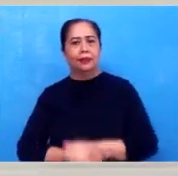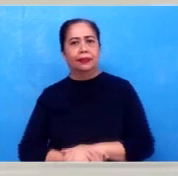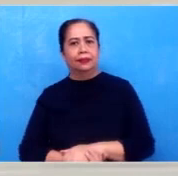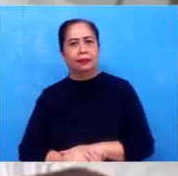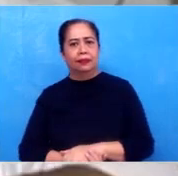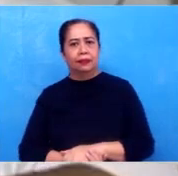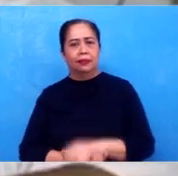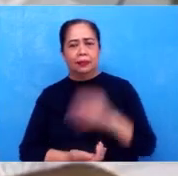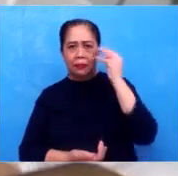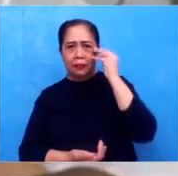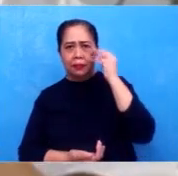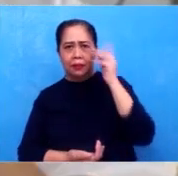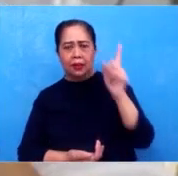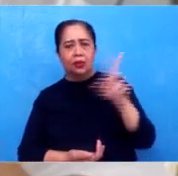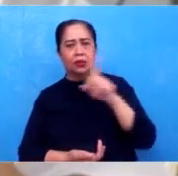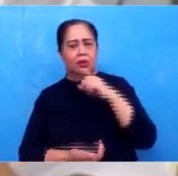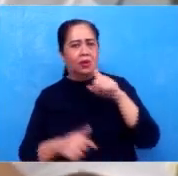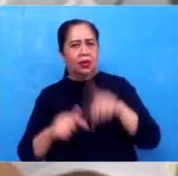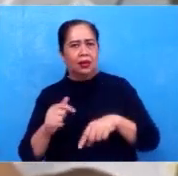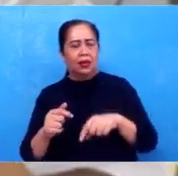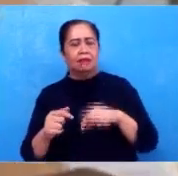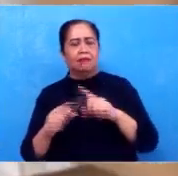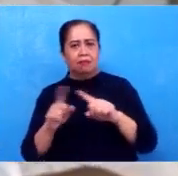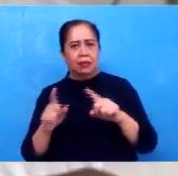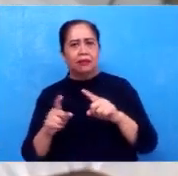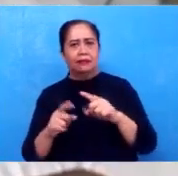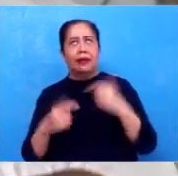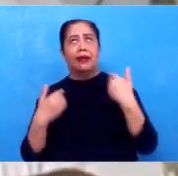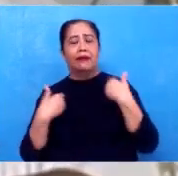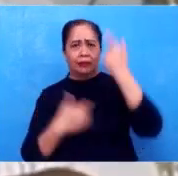pala alam ko hindi ko kaya pero alam ko may Diyos.